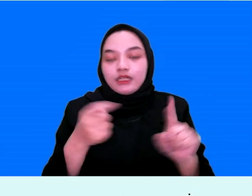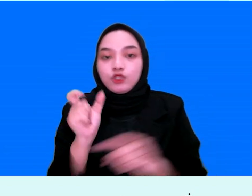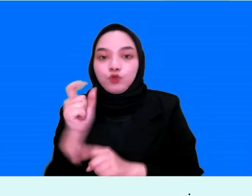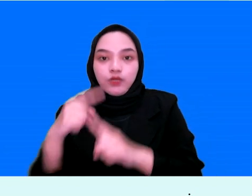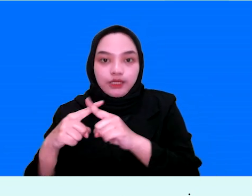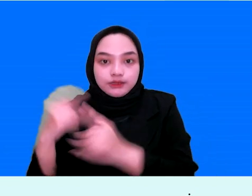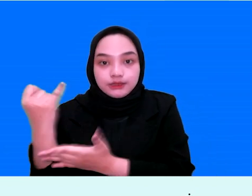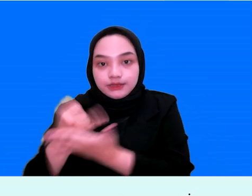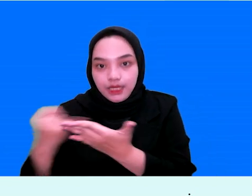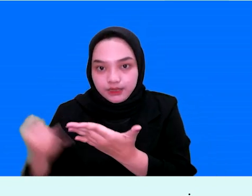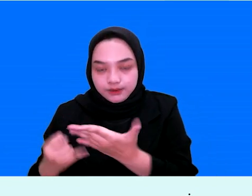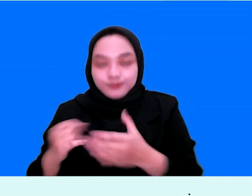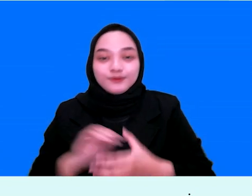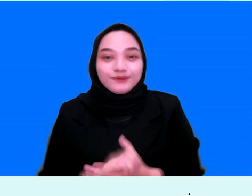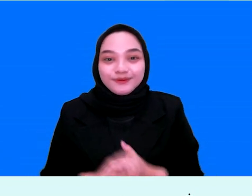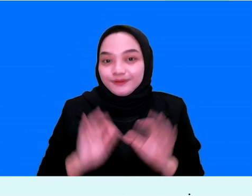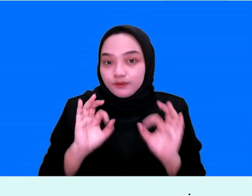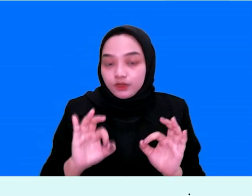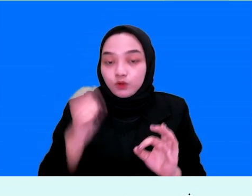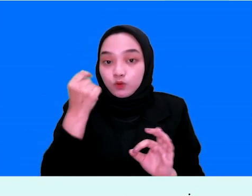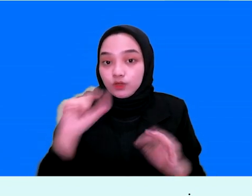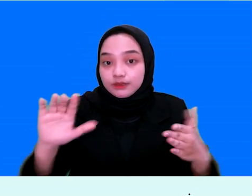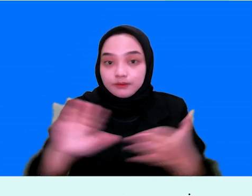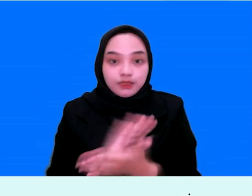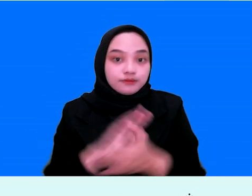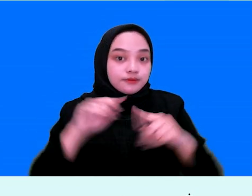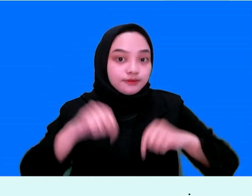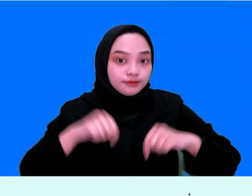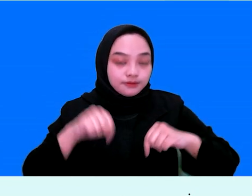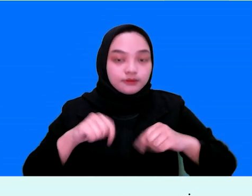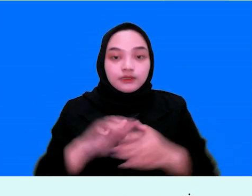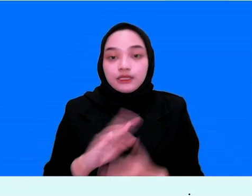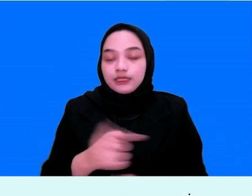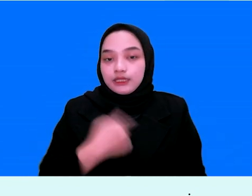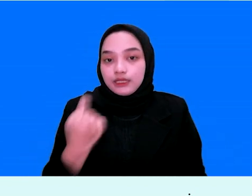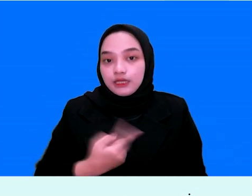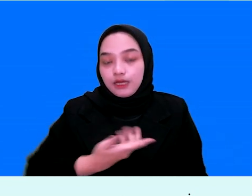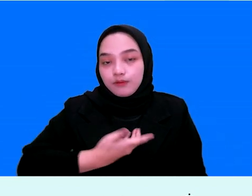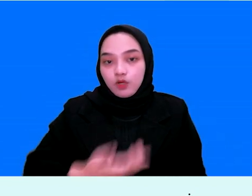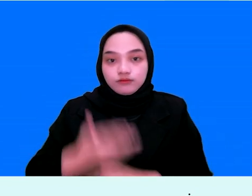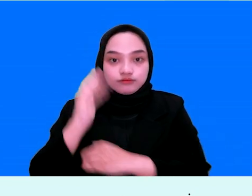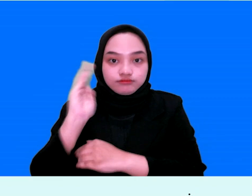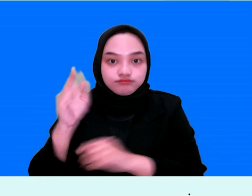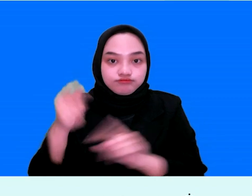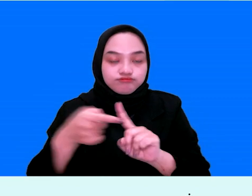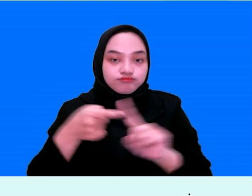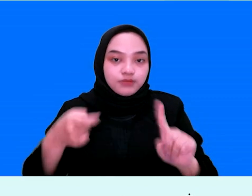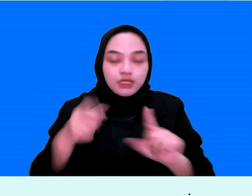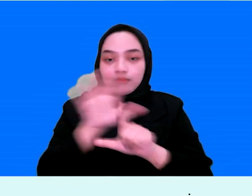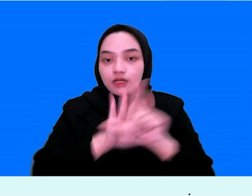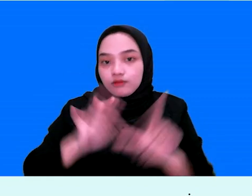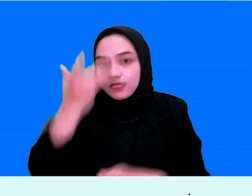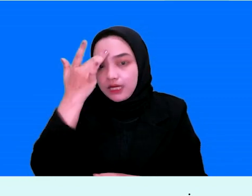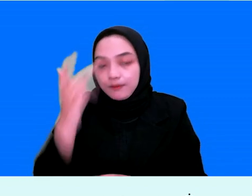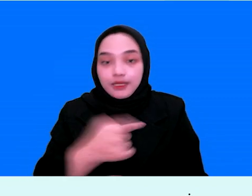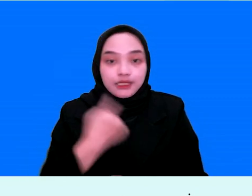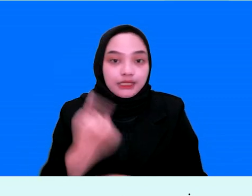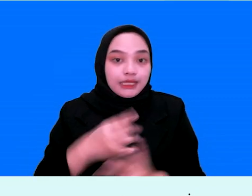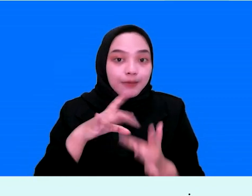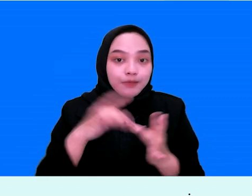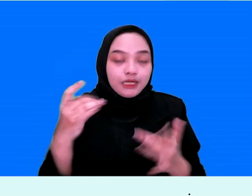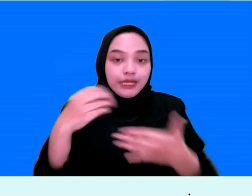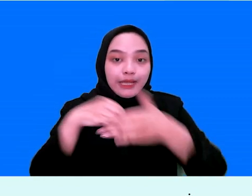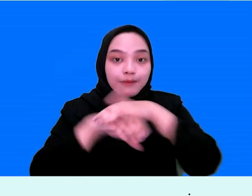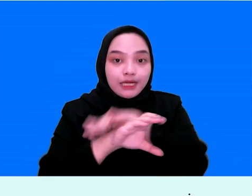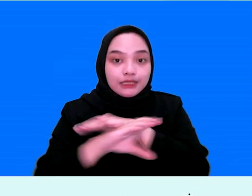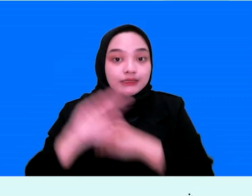UX Designer. Oke, untuk kesempatan kali ini kita akan mempresentasikan mulai dari background kenapa kita memilih